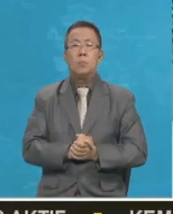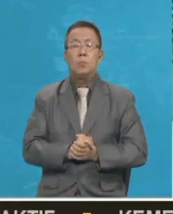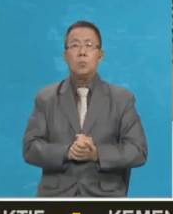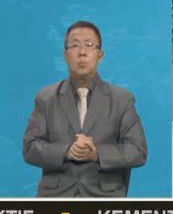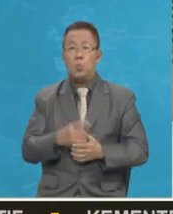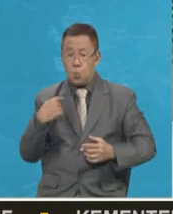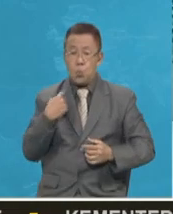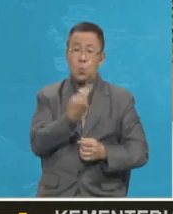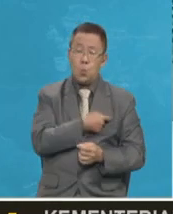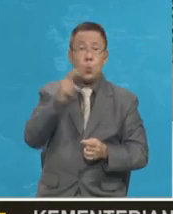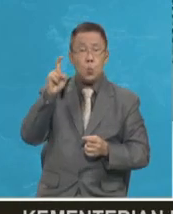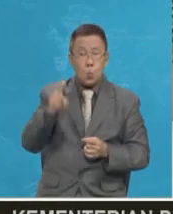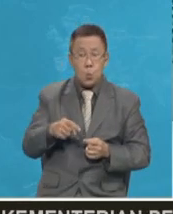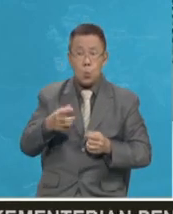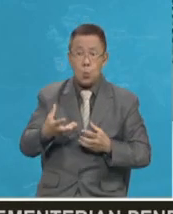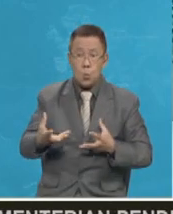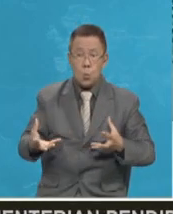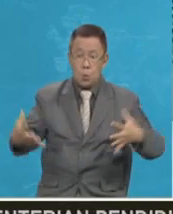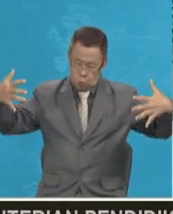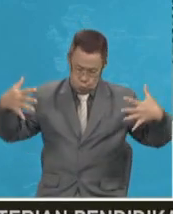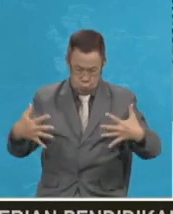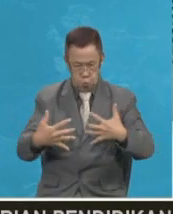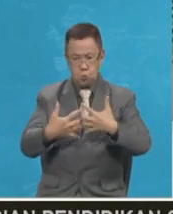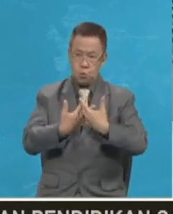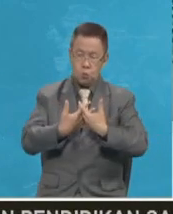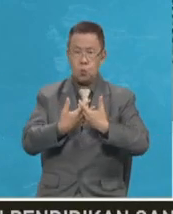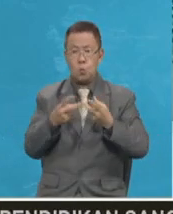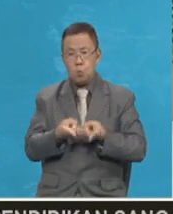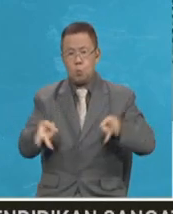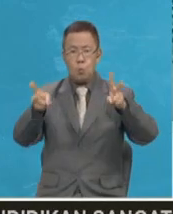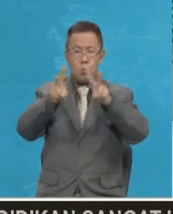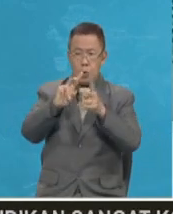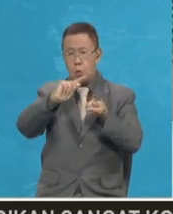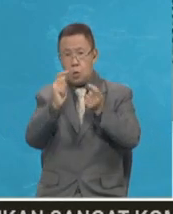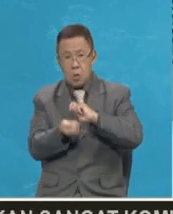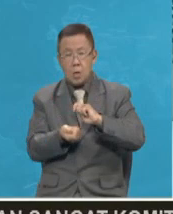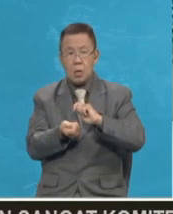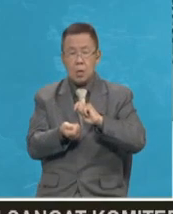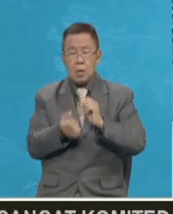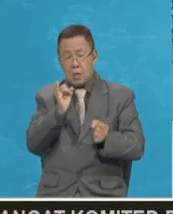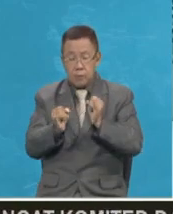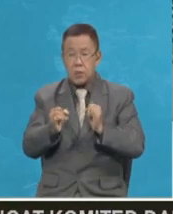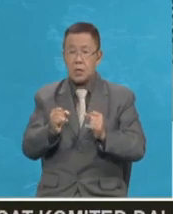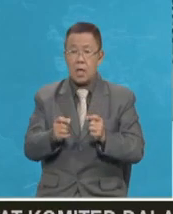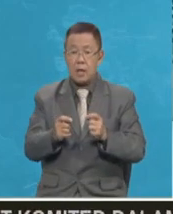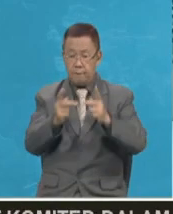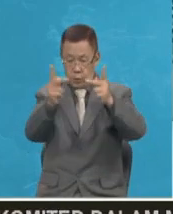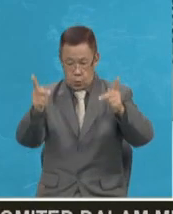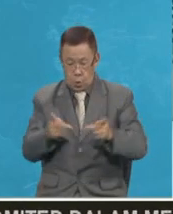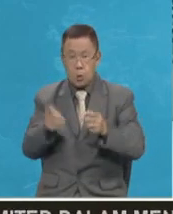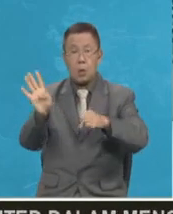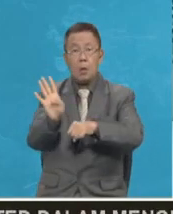g-shock bikin it is to integrate them so glad you came Amid question How business clemis